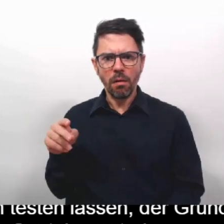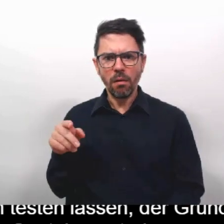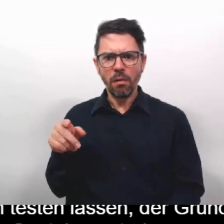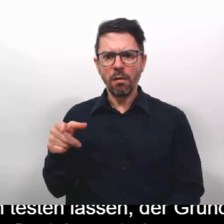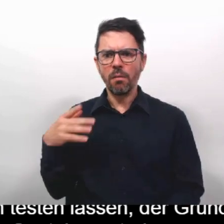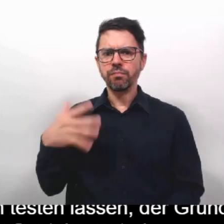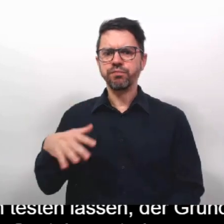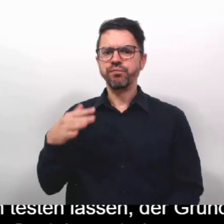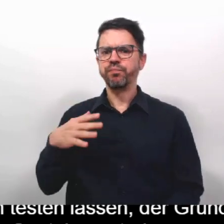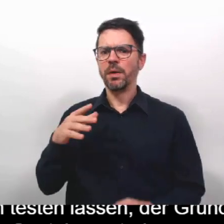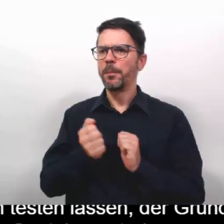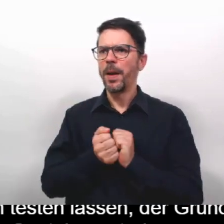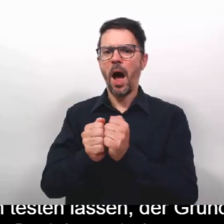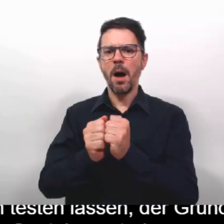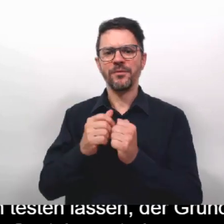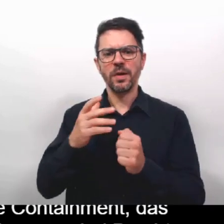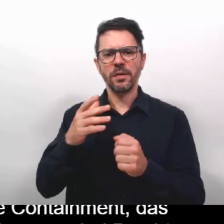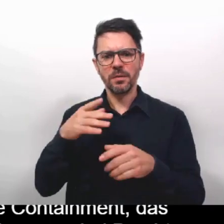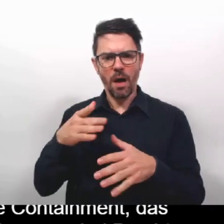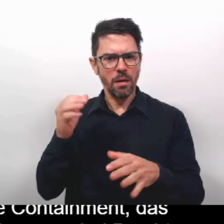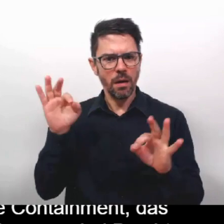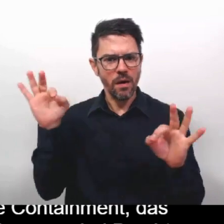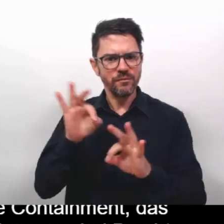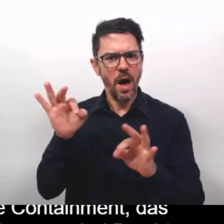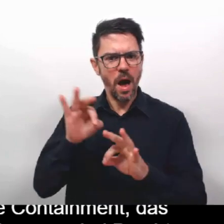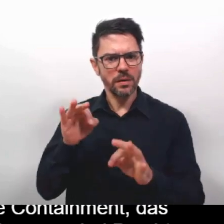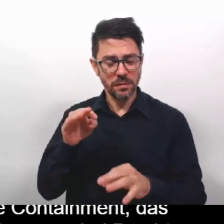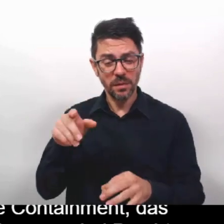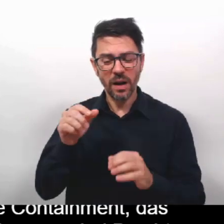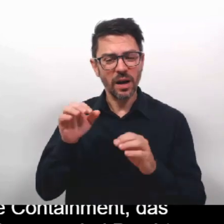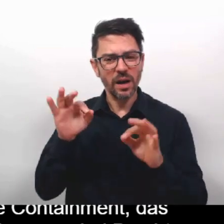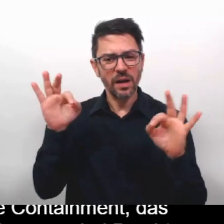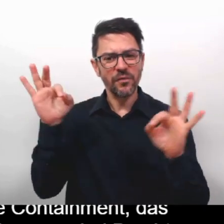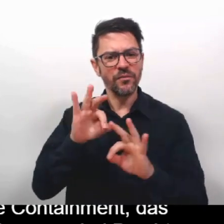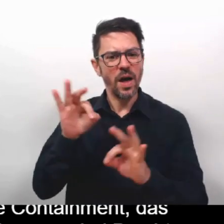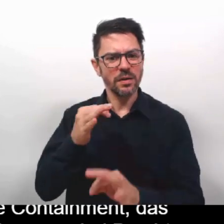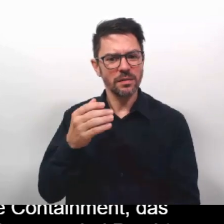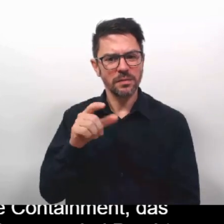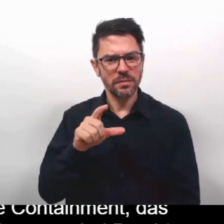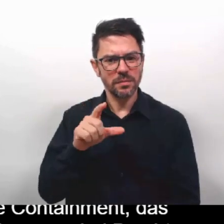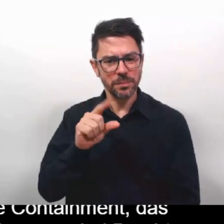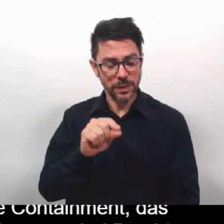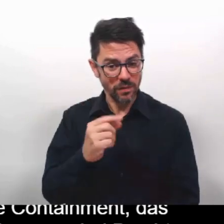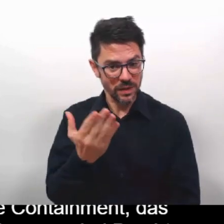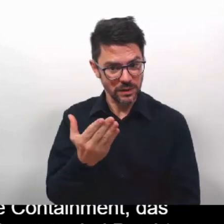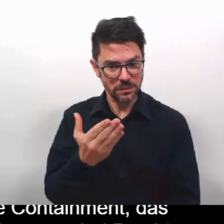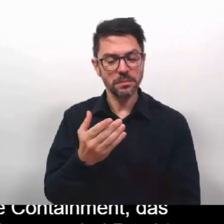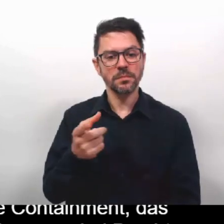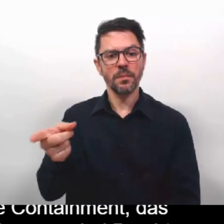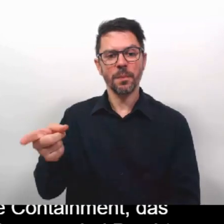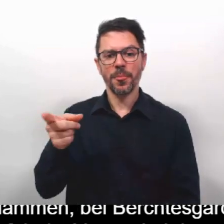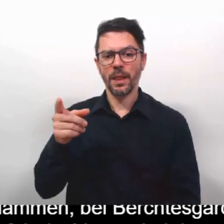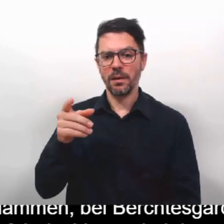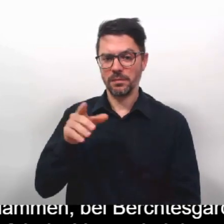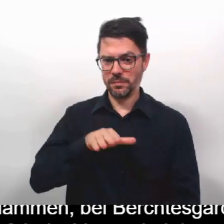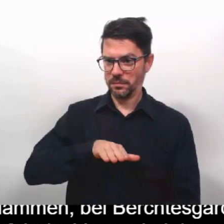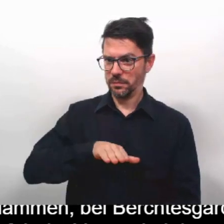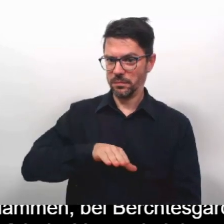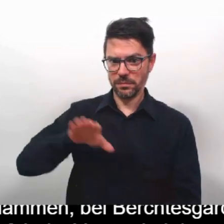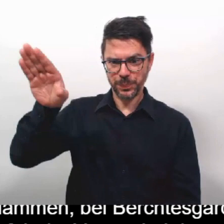dann sind Maßnahmen, wie sie jetzt im Berchtesgaden ergriffen wurden, die richtigen. Denn es geht darum, dann letztlich Kontakte zu verhindern.